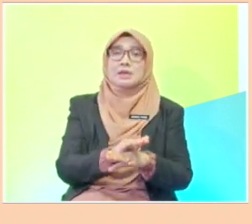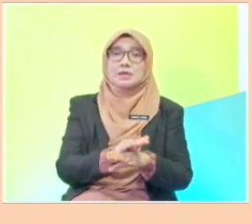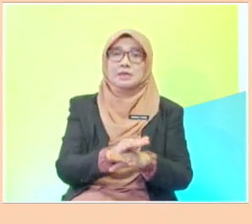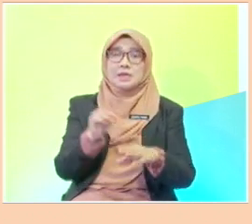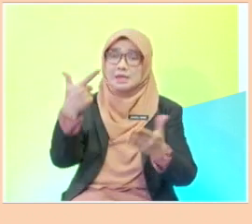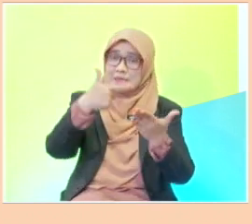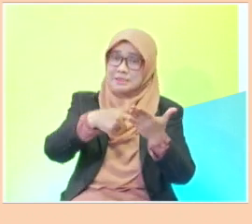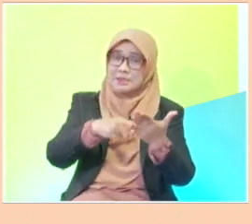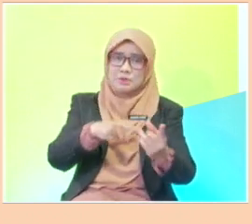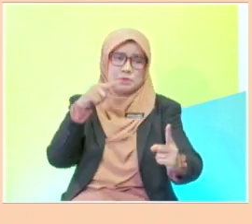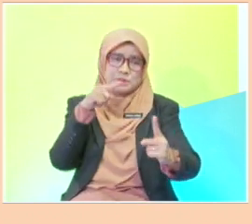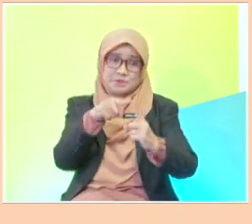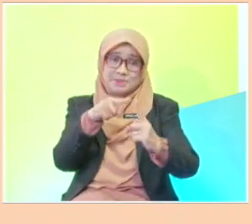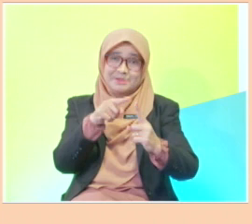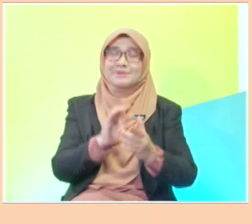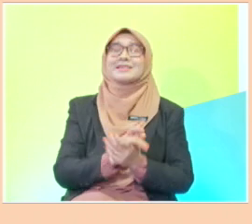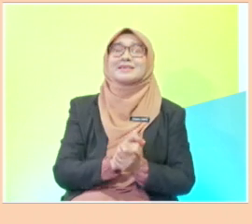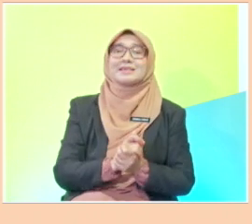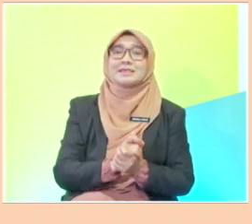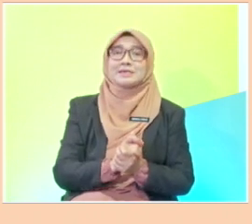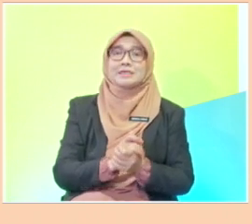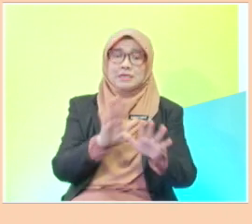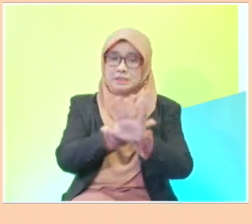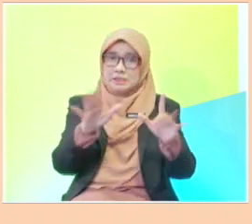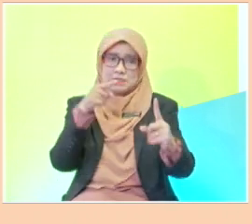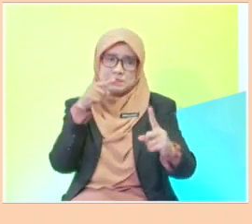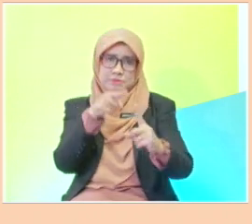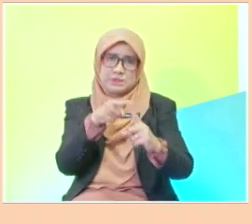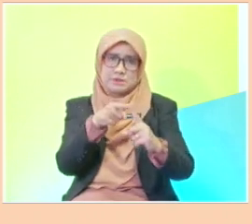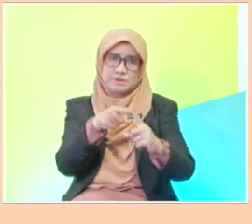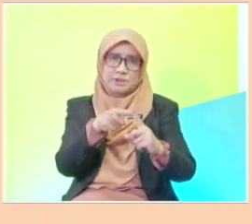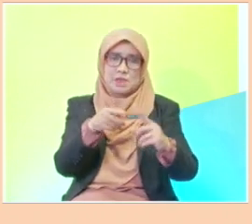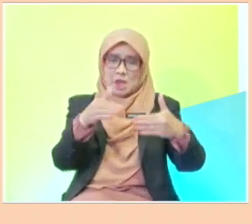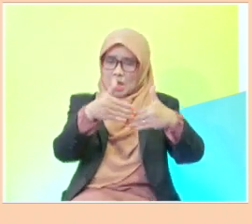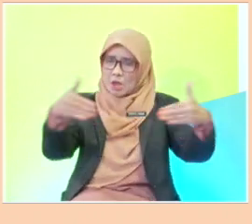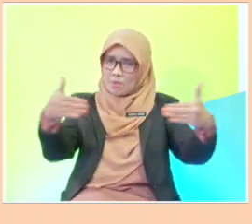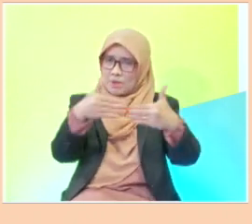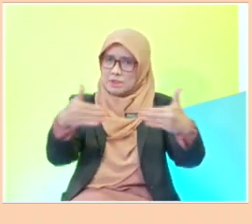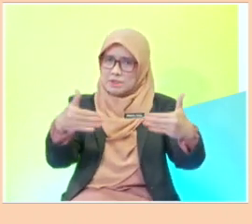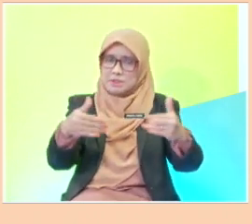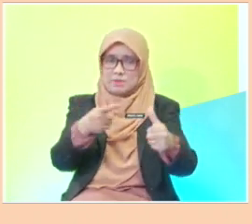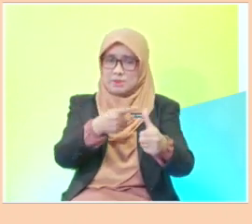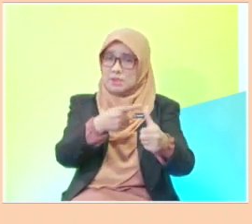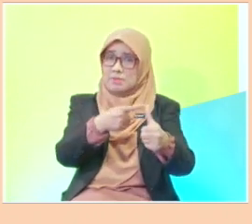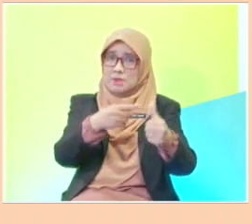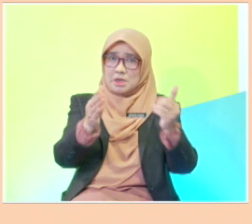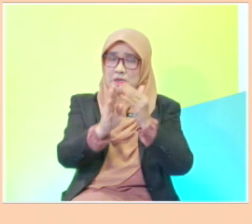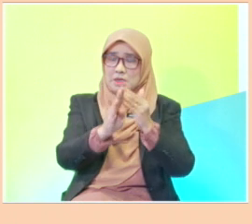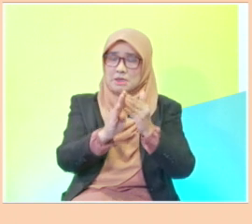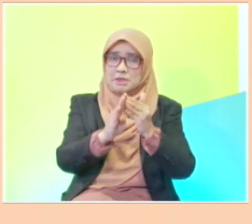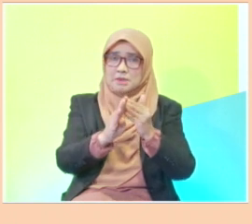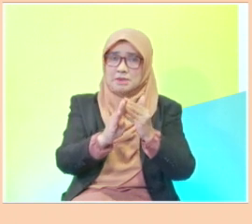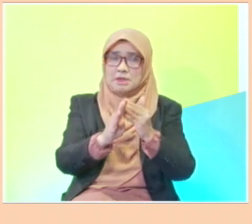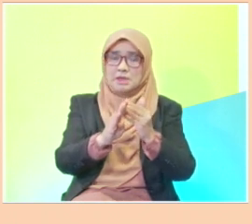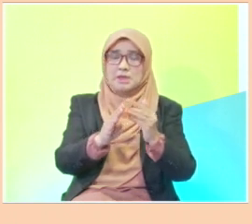pertahanan yang spesifik. Okey, untuk yang tidak spesifik adalah barisan pertahanan pertama dan barisan